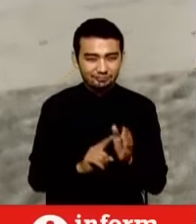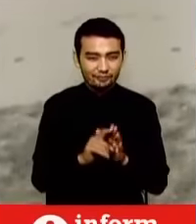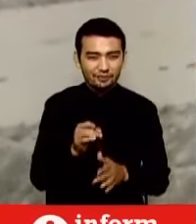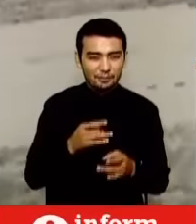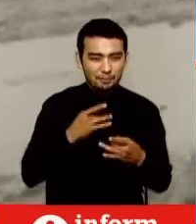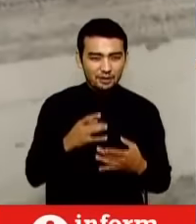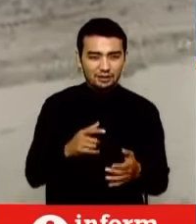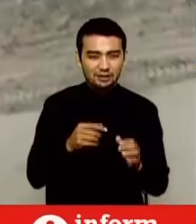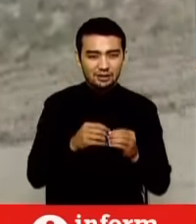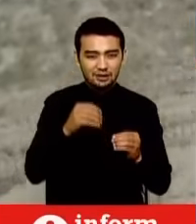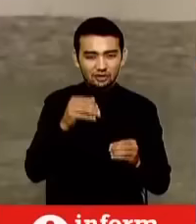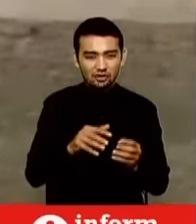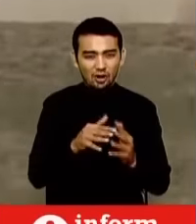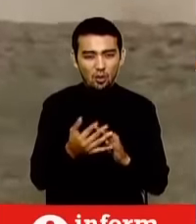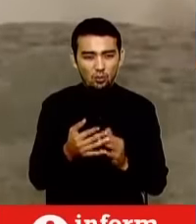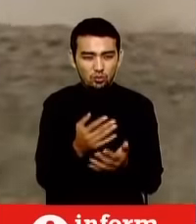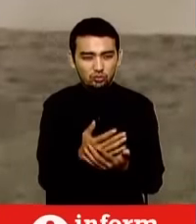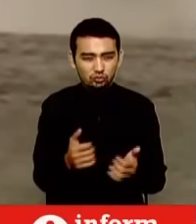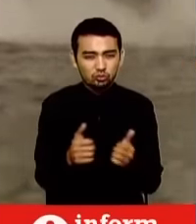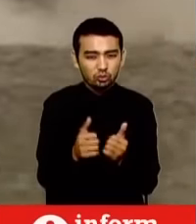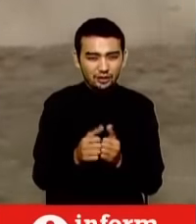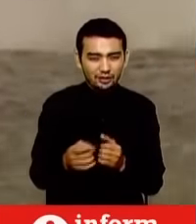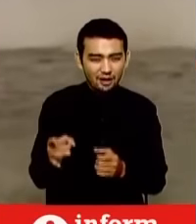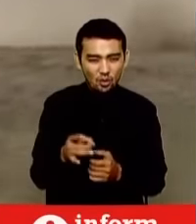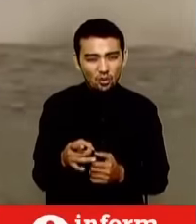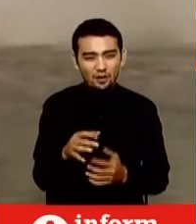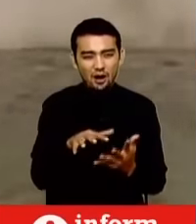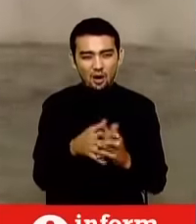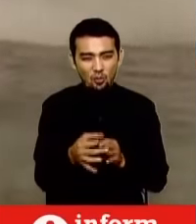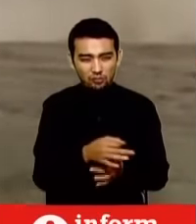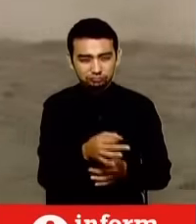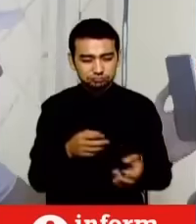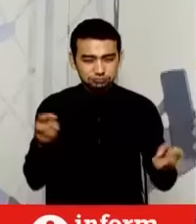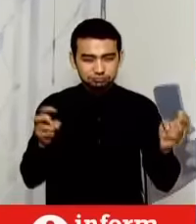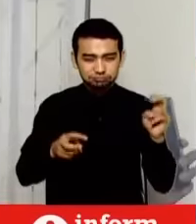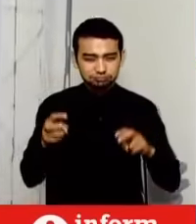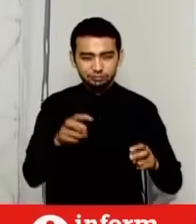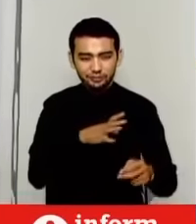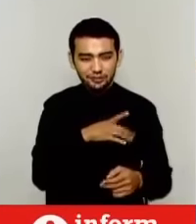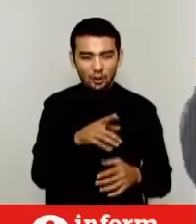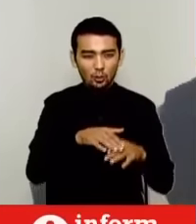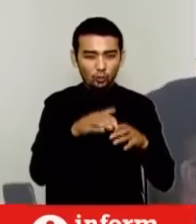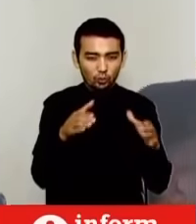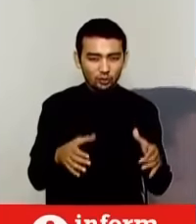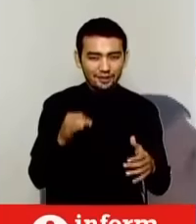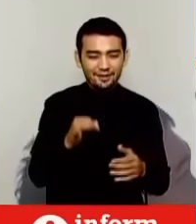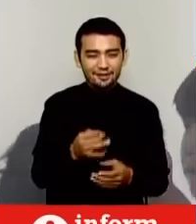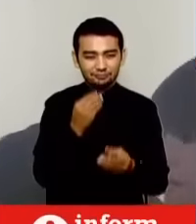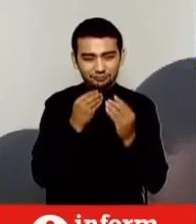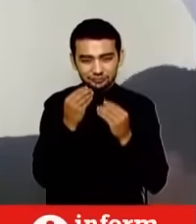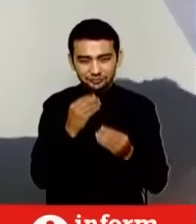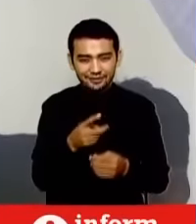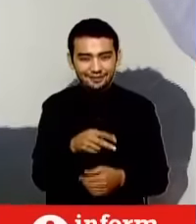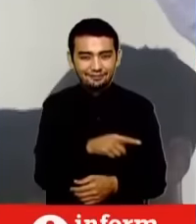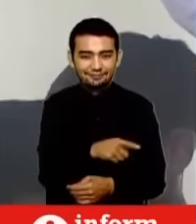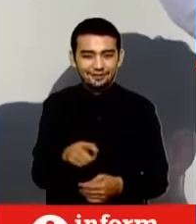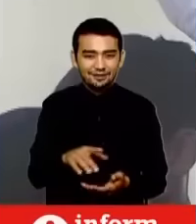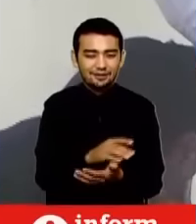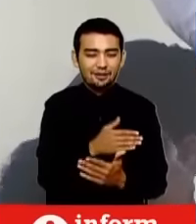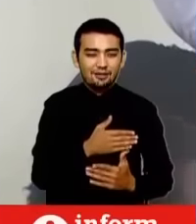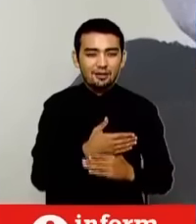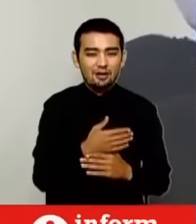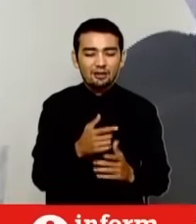тысяч сельчан. Люди приезжали с соседних районов и аулов. Многие удивлялись, что юрты и угощения были приготовлены именно для них. Мяса